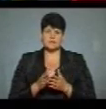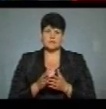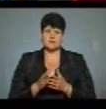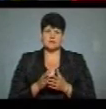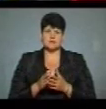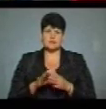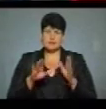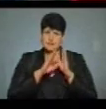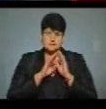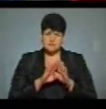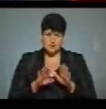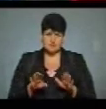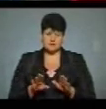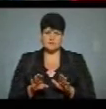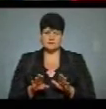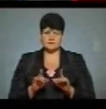по трасі особливо.